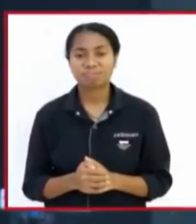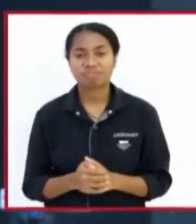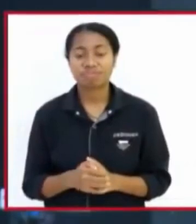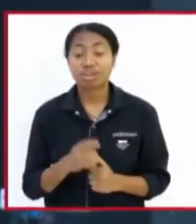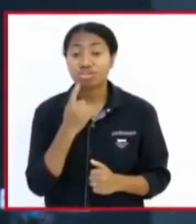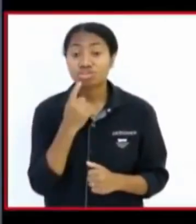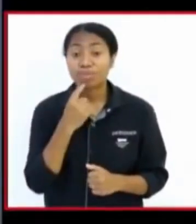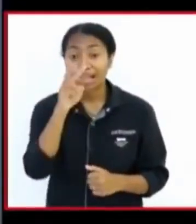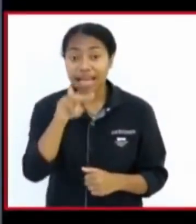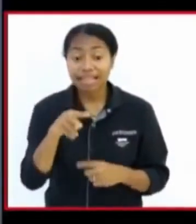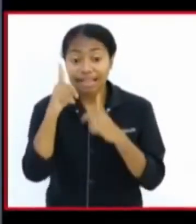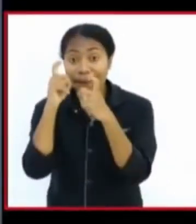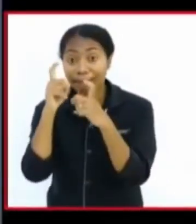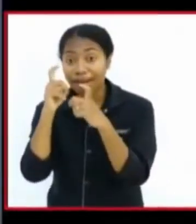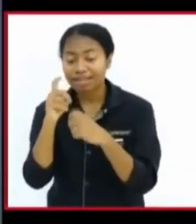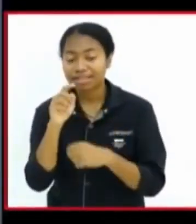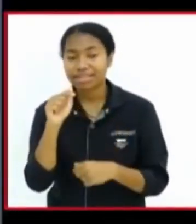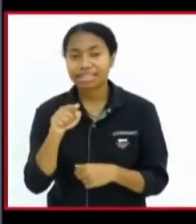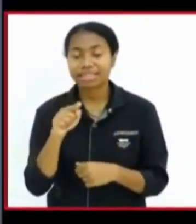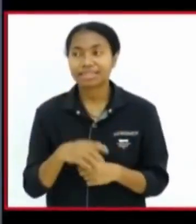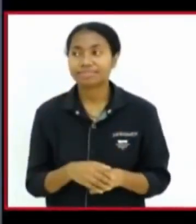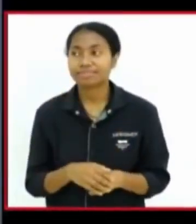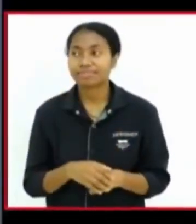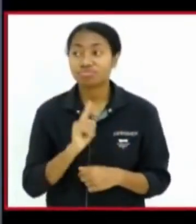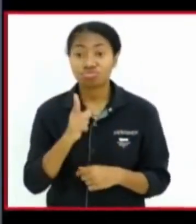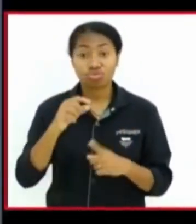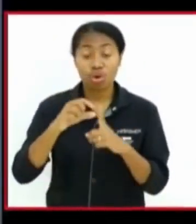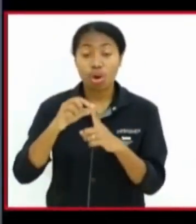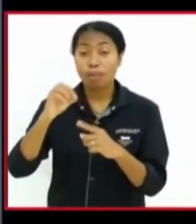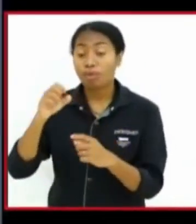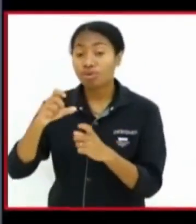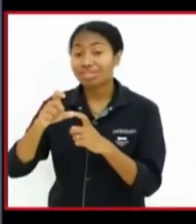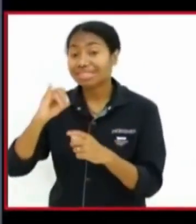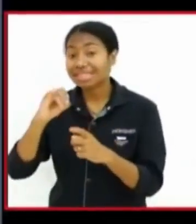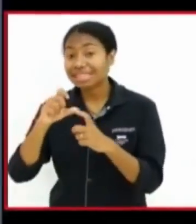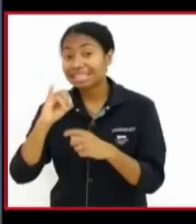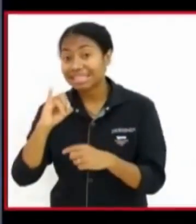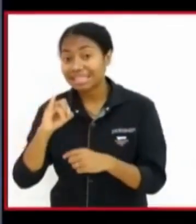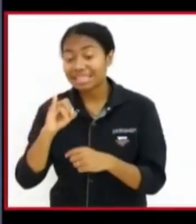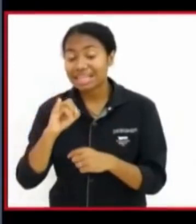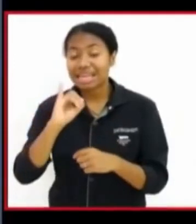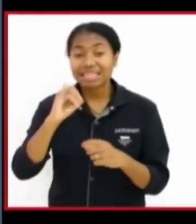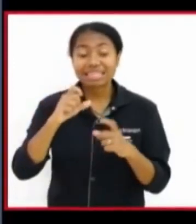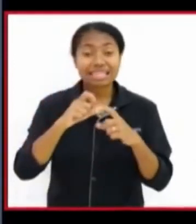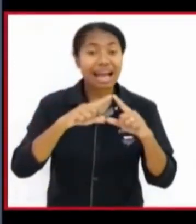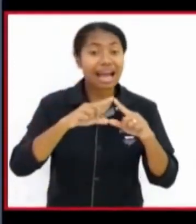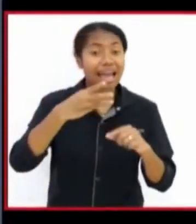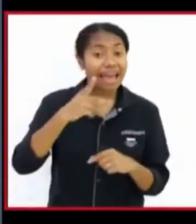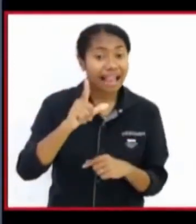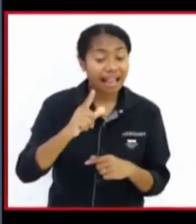Coba kalau sudah lihat gambar ini ini adalah posisi Israel menyerang Arab mereka